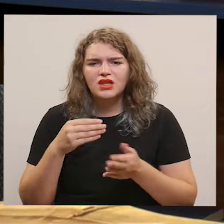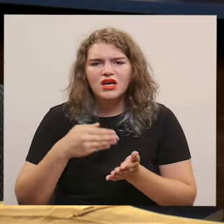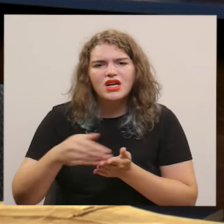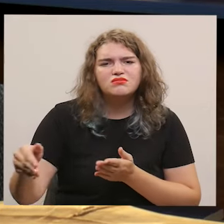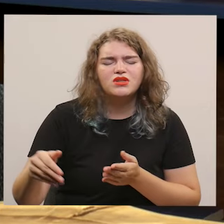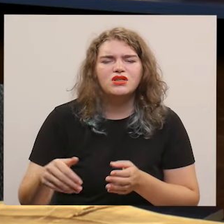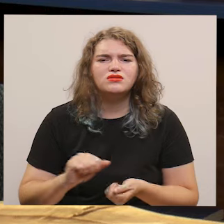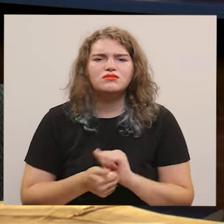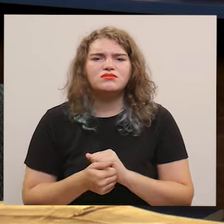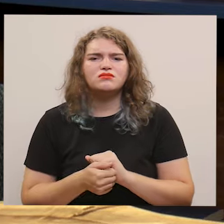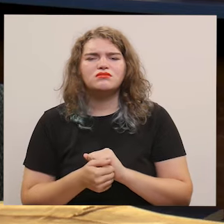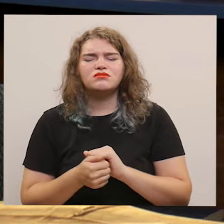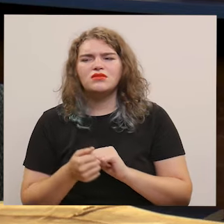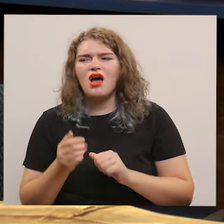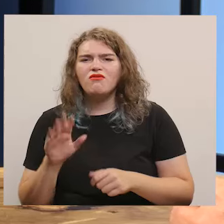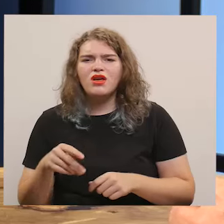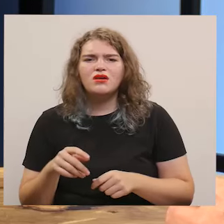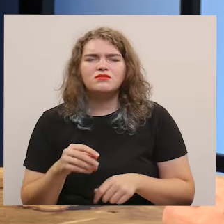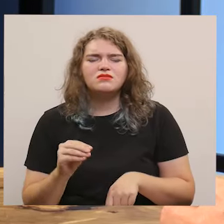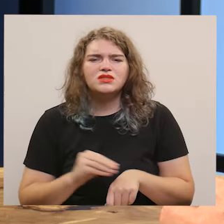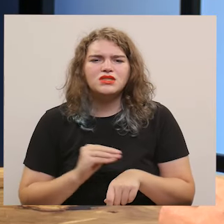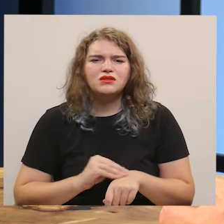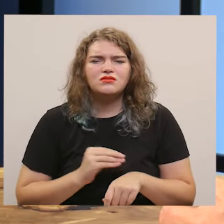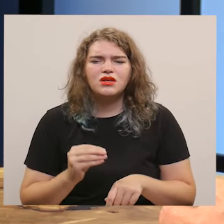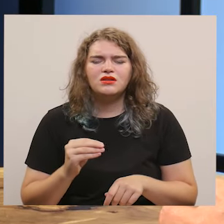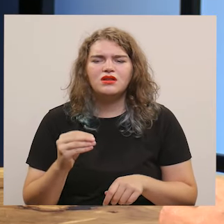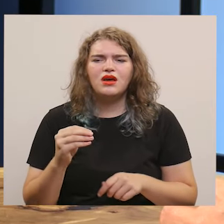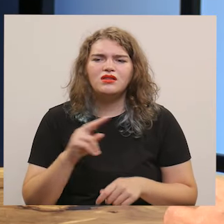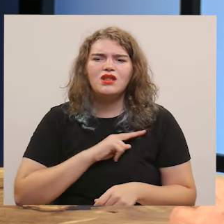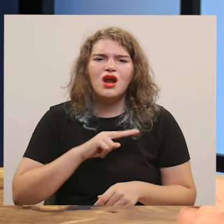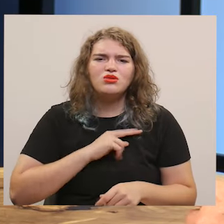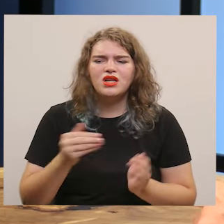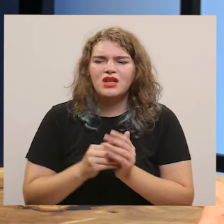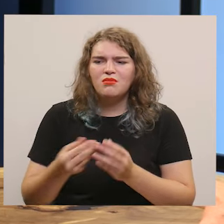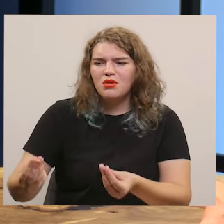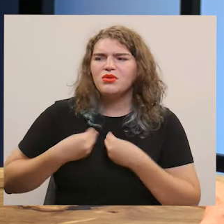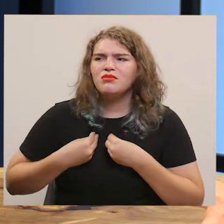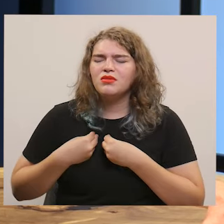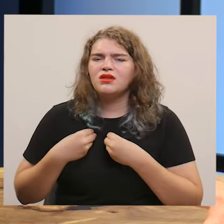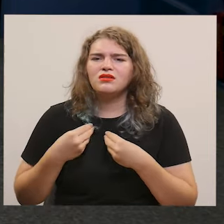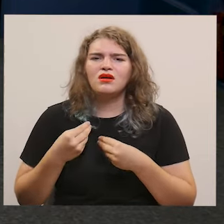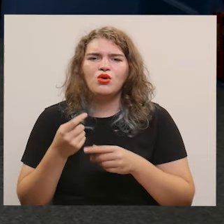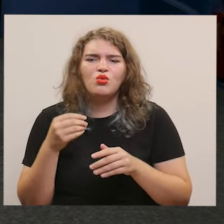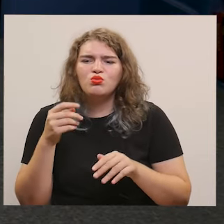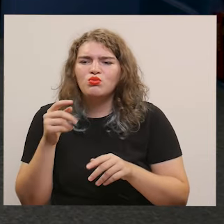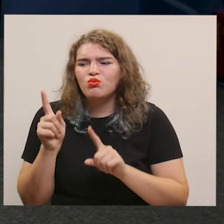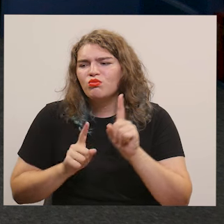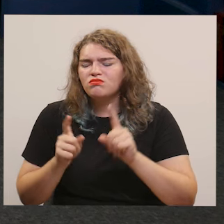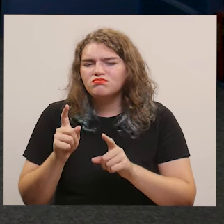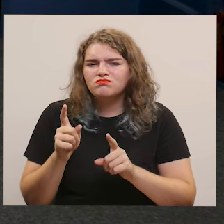respingerea și avem sentimentul că dragostea ar trebui cucerită cumva, nu o merităm.